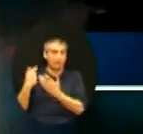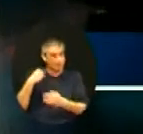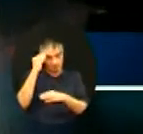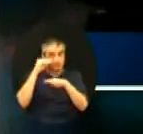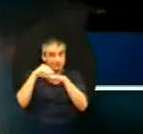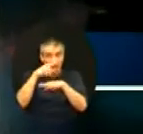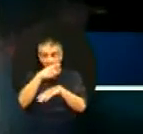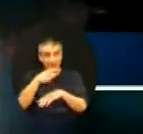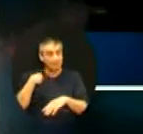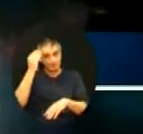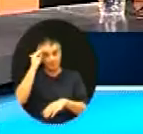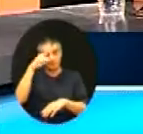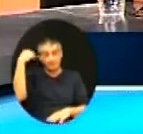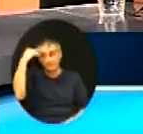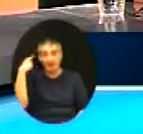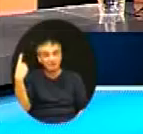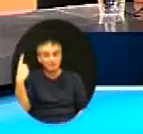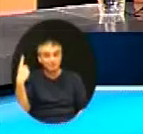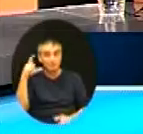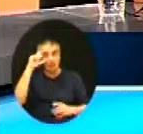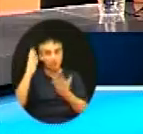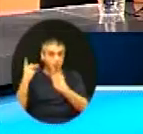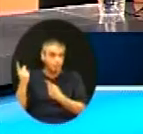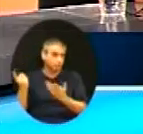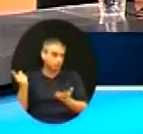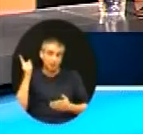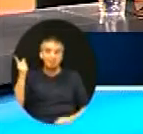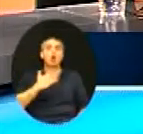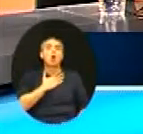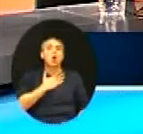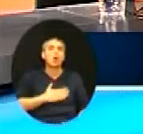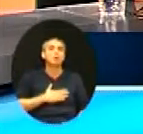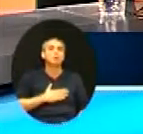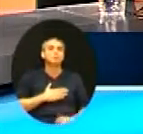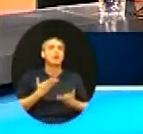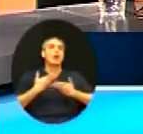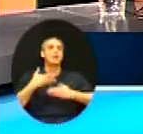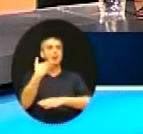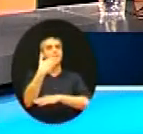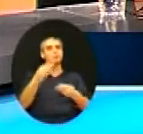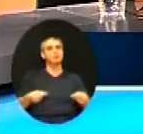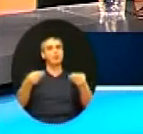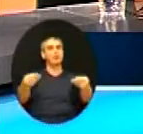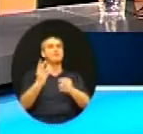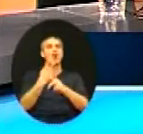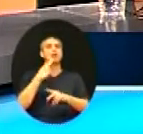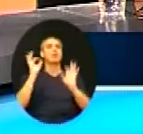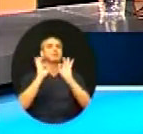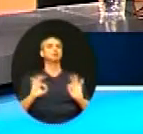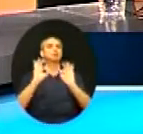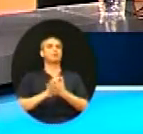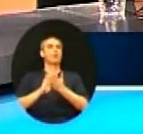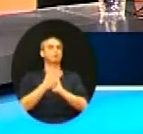לך, שהפלסטינים, אבו מאזן וכו', הם רוצים לקבל מדינה בלי להתחייב לישראל על